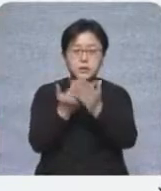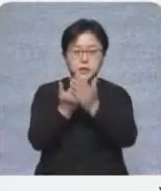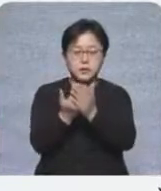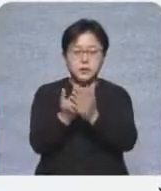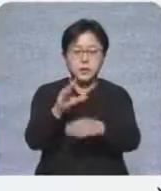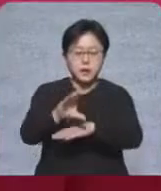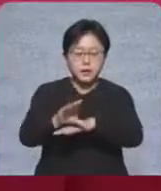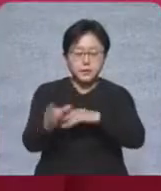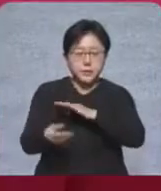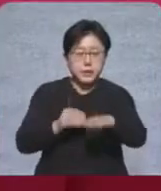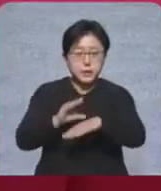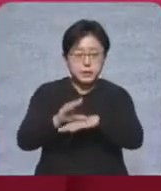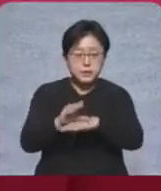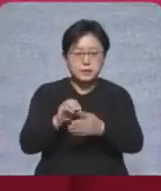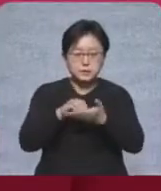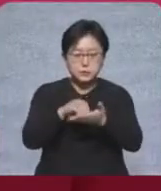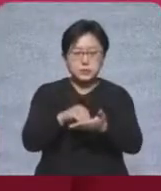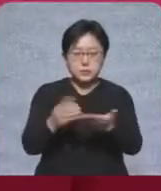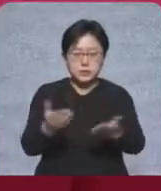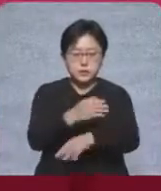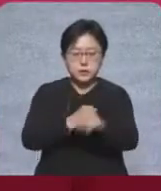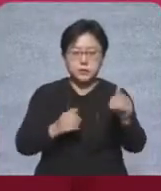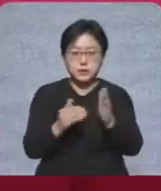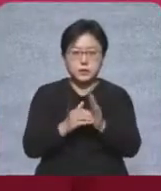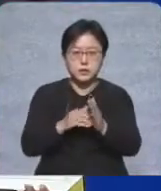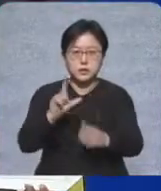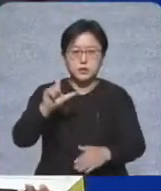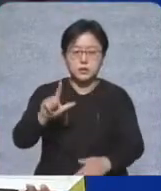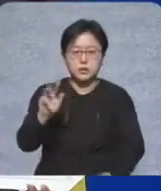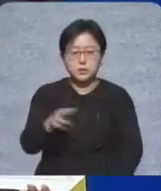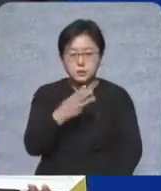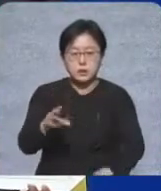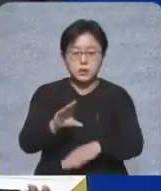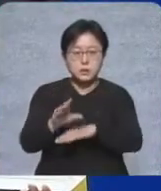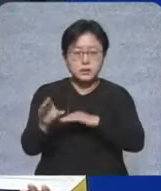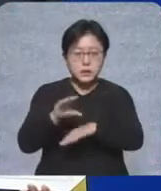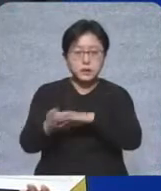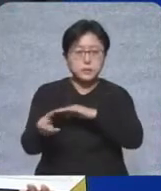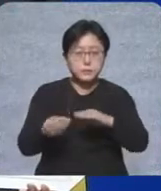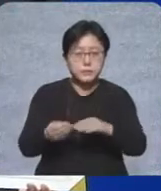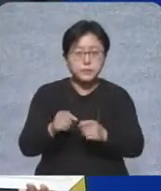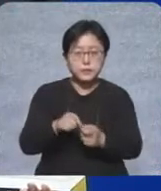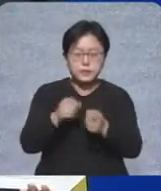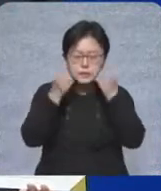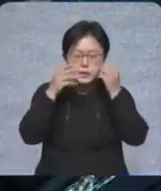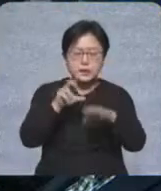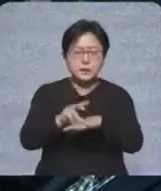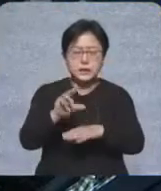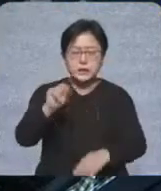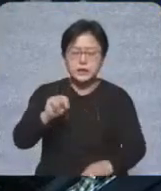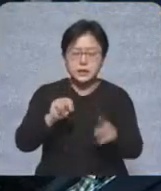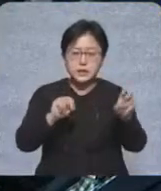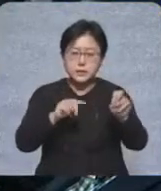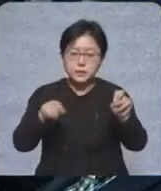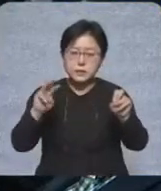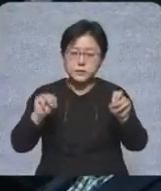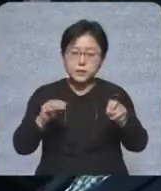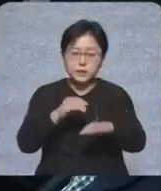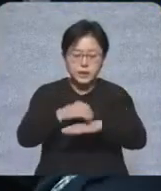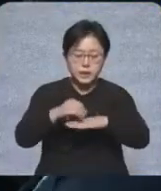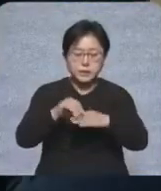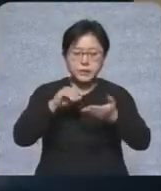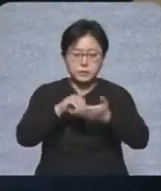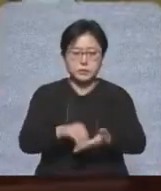렌트 차량 등록 업무 협약을 맺었습니다. 롯데렌탈은 연간 장기렌트 신규 차량 2, 3만 대를 해남군에